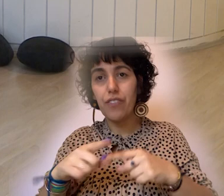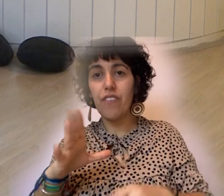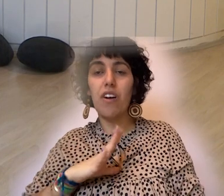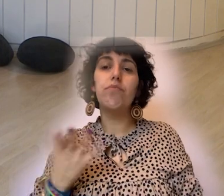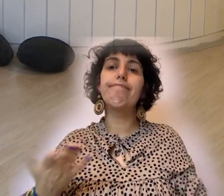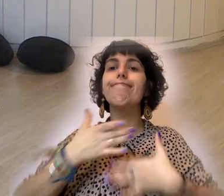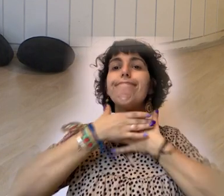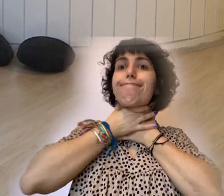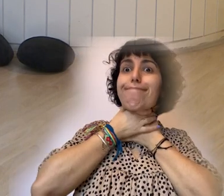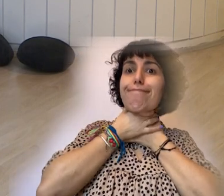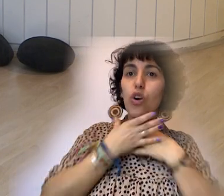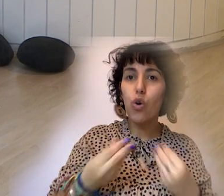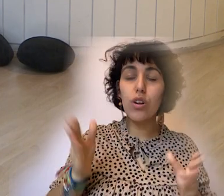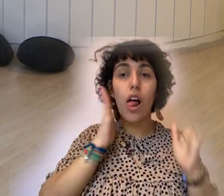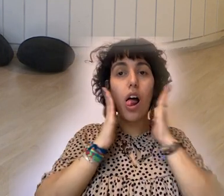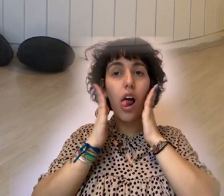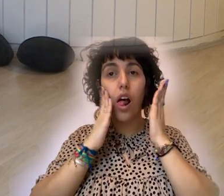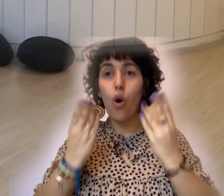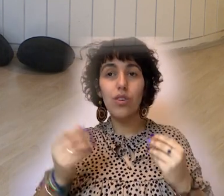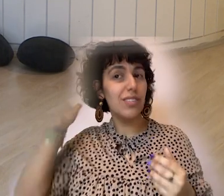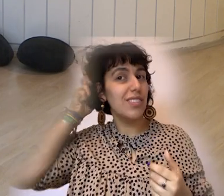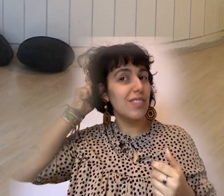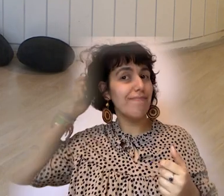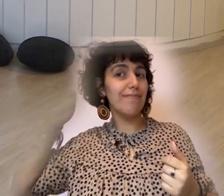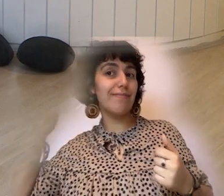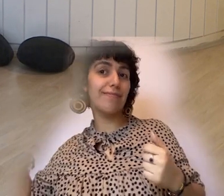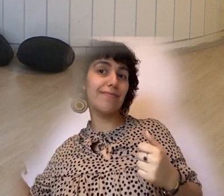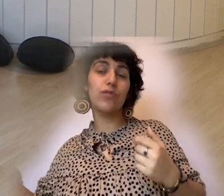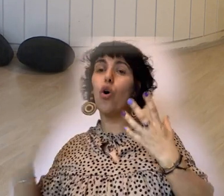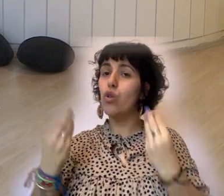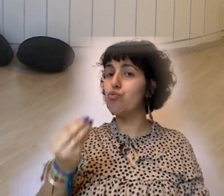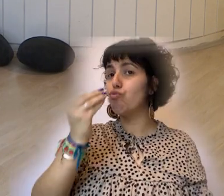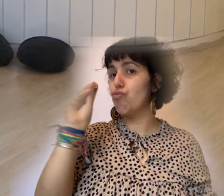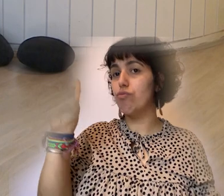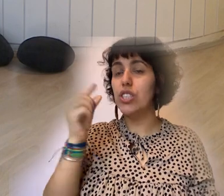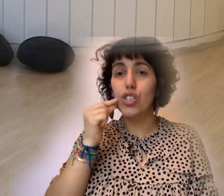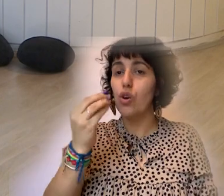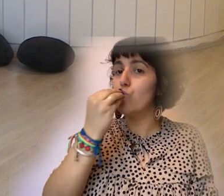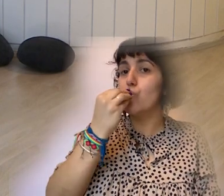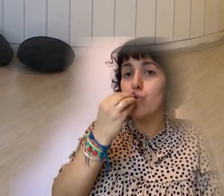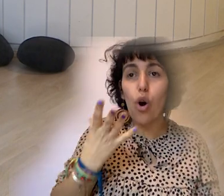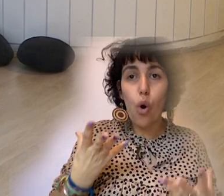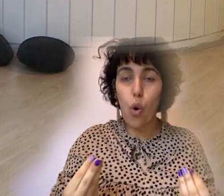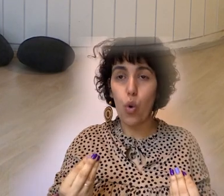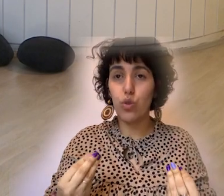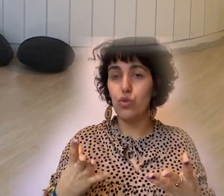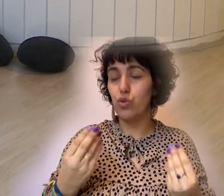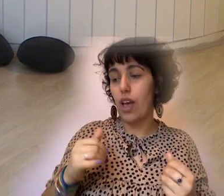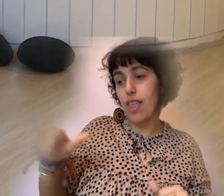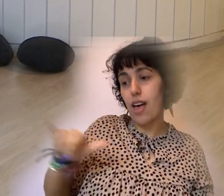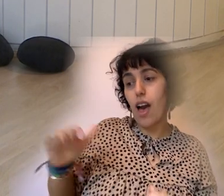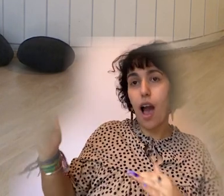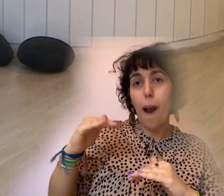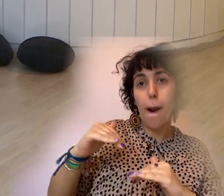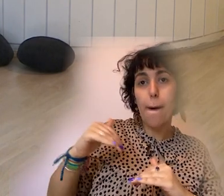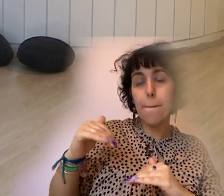Tok atabilir birisi saçınızdan Siz sürükleyebilir birisi size etmeye çalışabilir birisi fazla şekilde